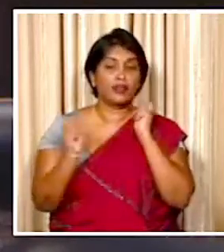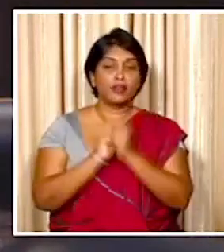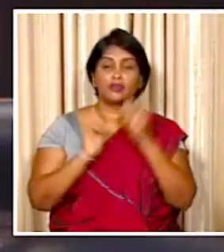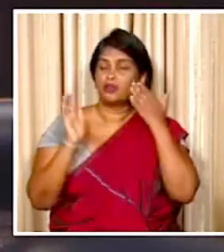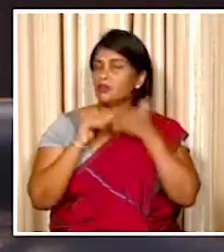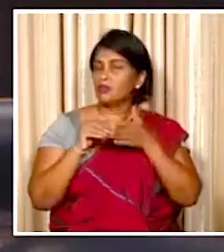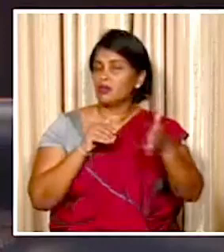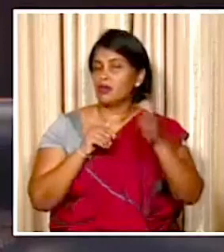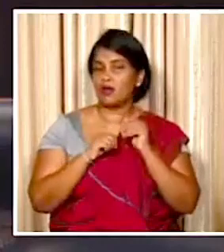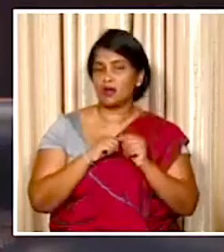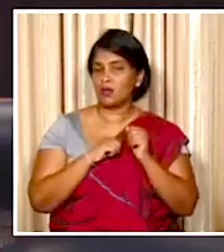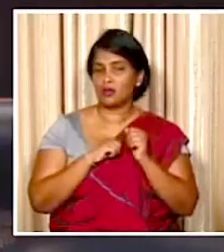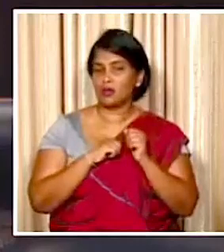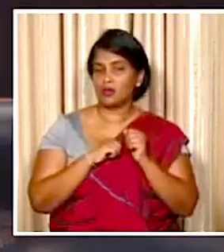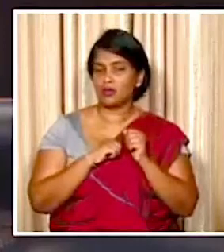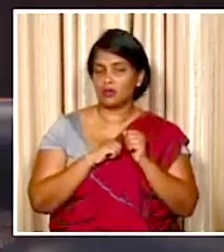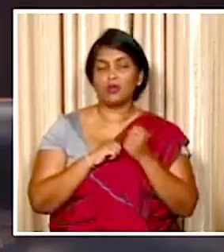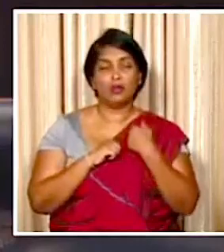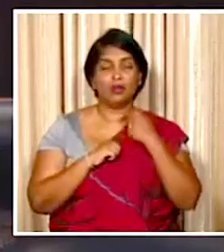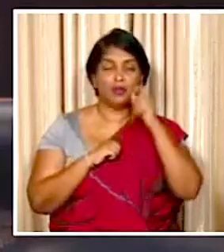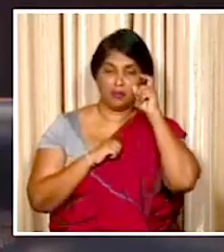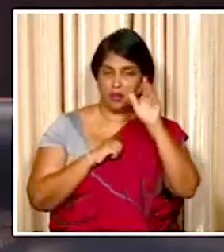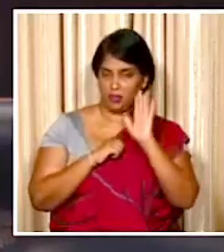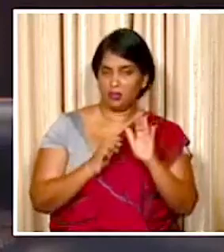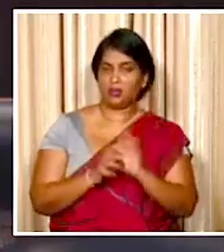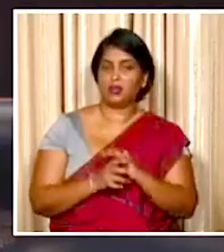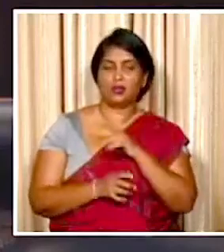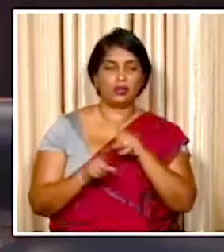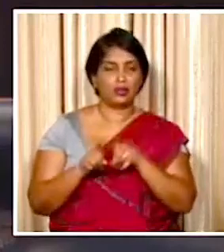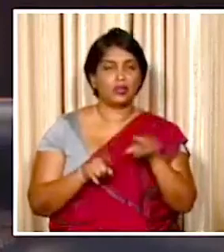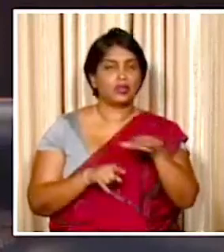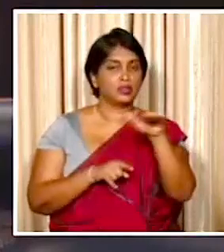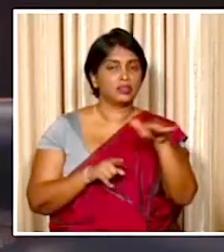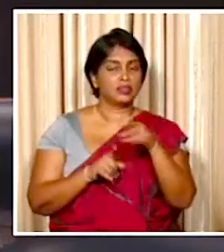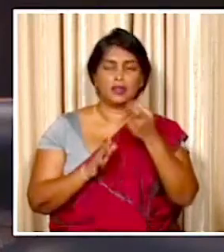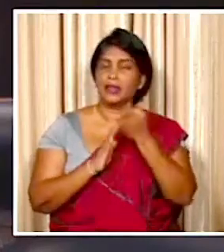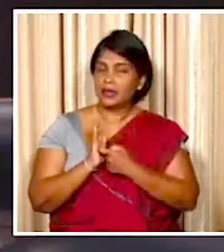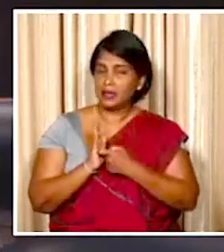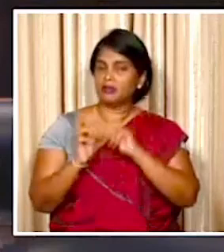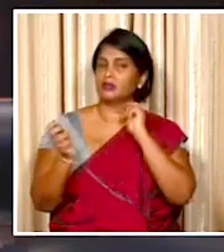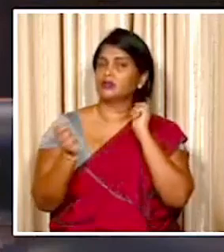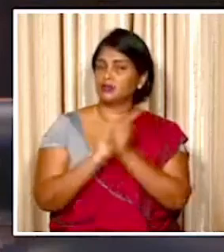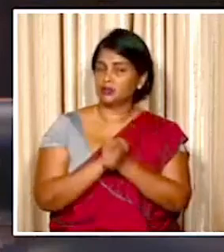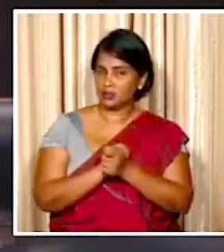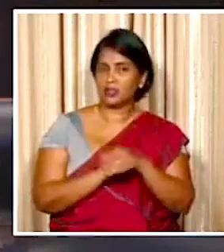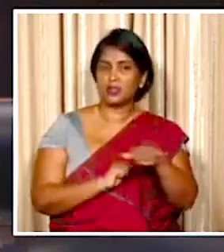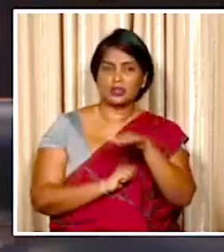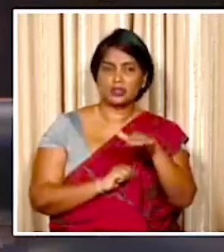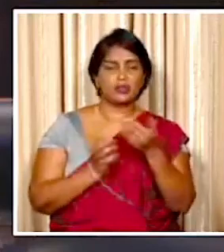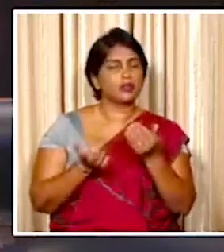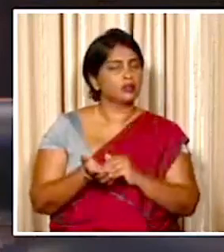दिशानतियक दिशानतियक दकियलात अपि बलान्न वेनवा एक याने ये समाज सामुतिय वेनास्वेन्ने मे समाज